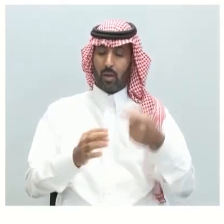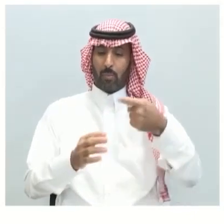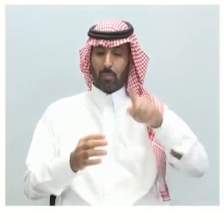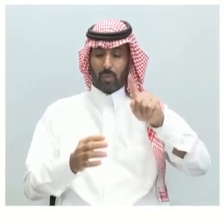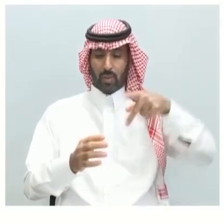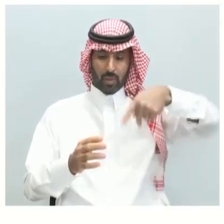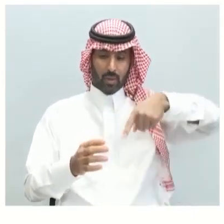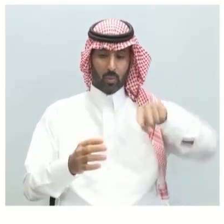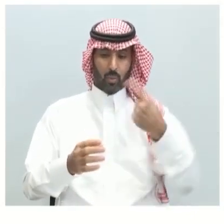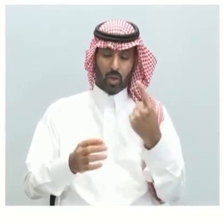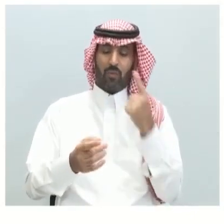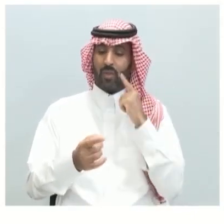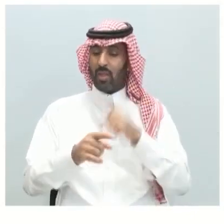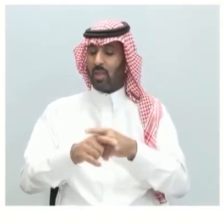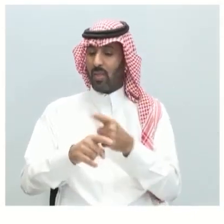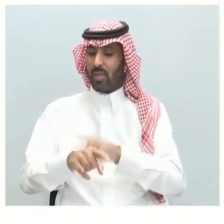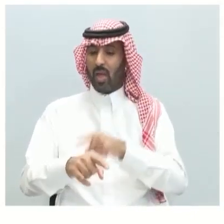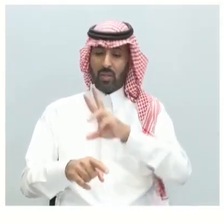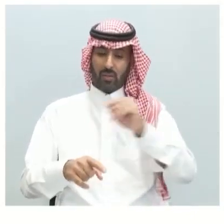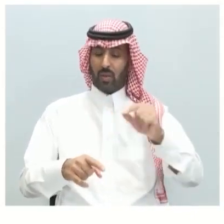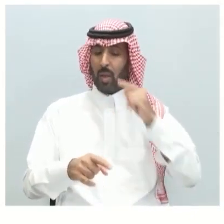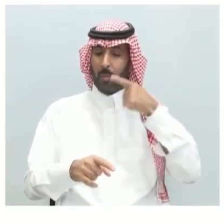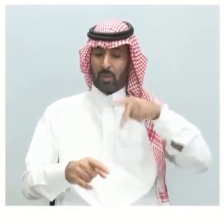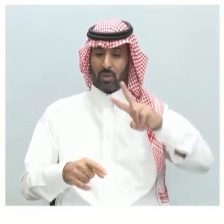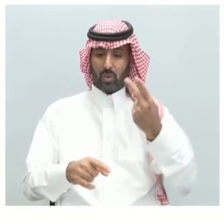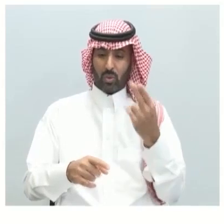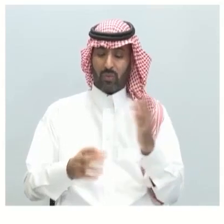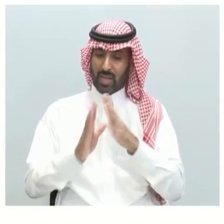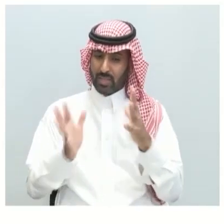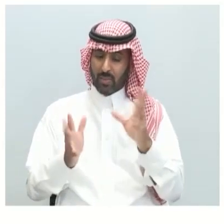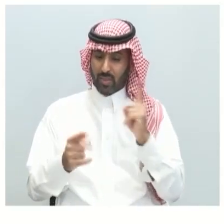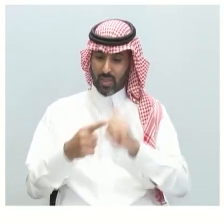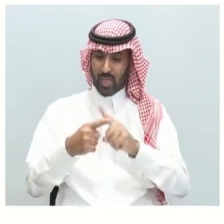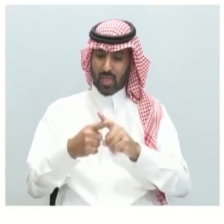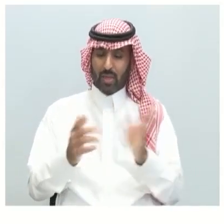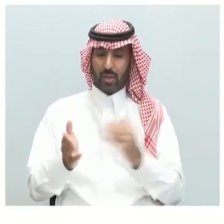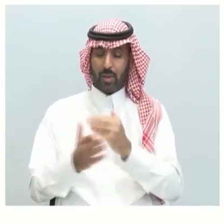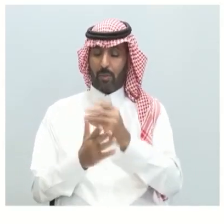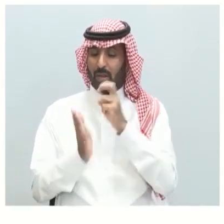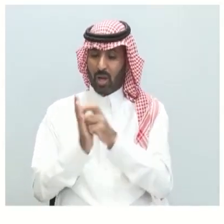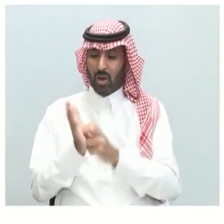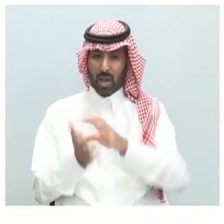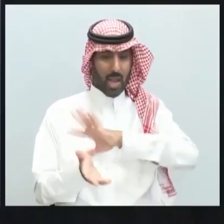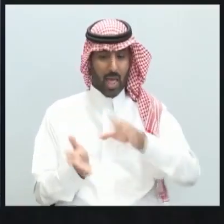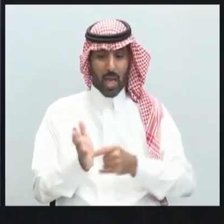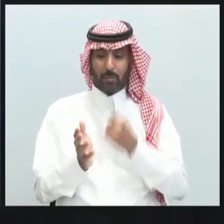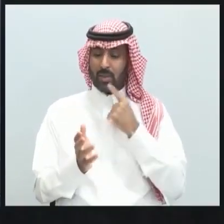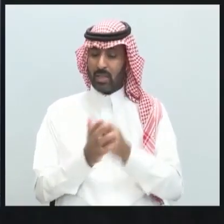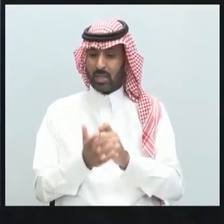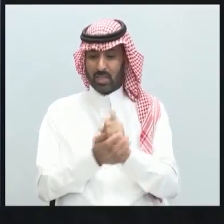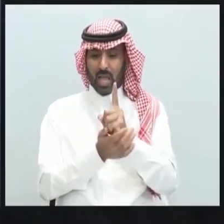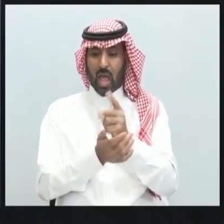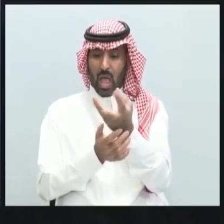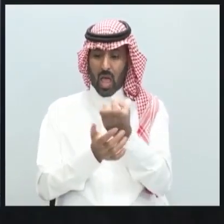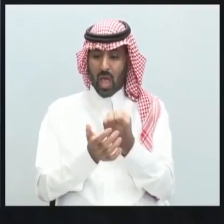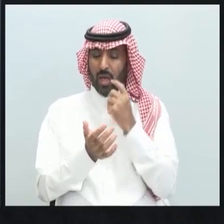1 او الحجم الاول في الضغط الاول تساوي الضغط الثاني في الحجم الثاني اذا من خلال القانون العام للغازات اشتقنا